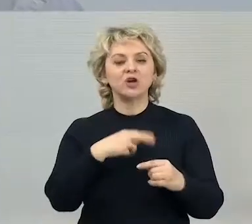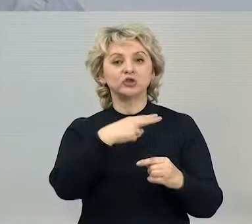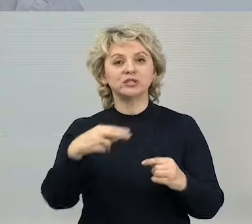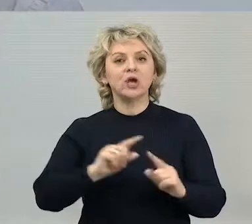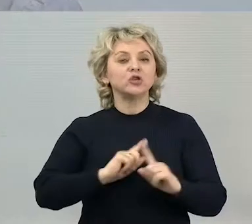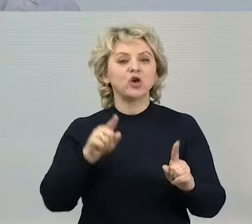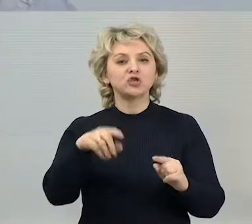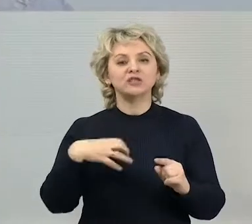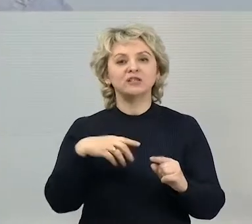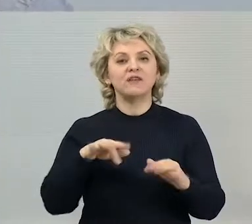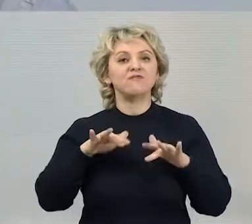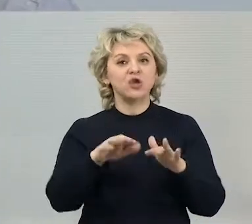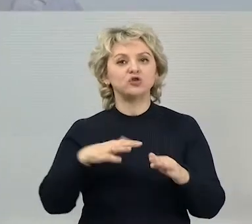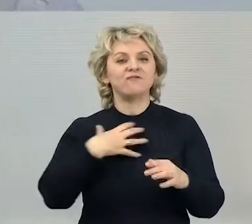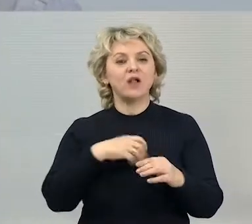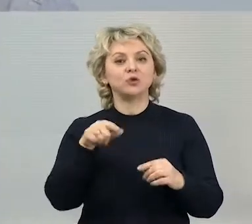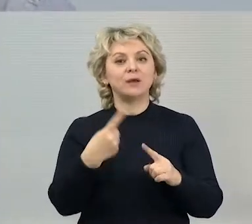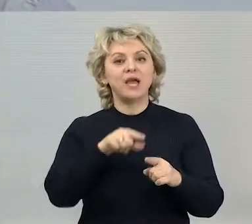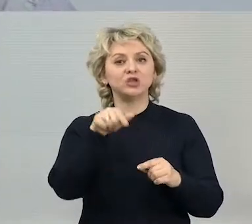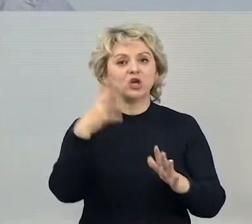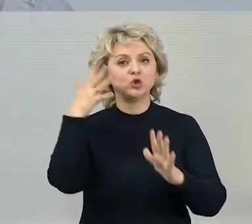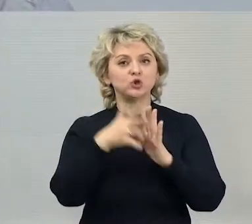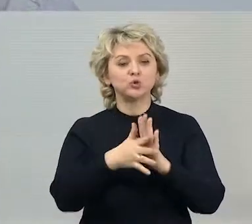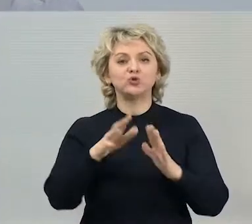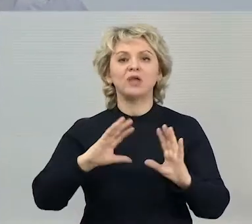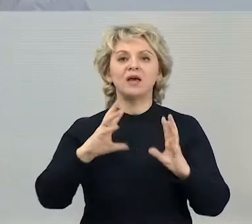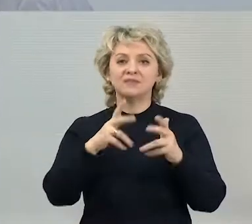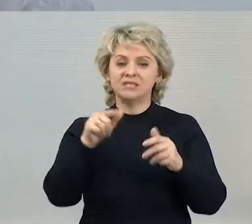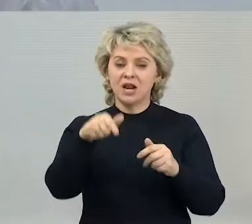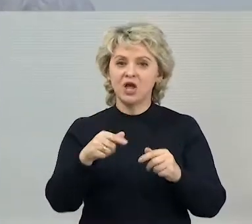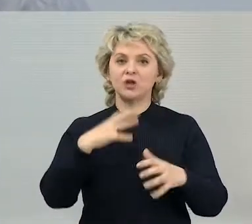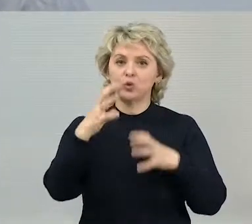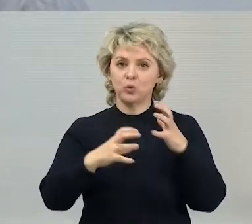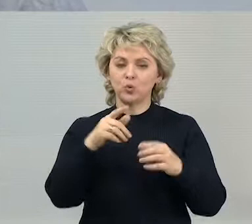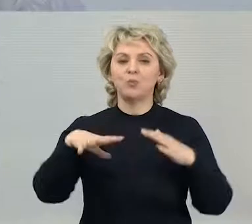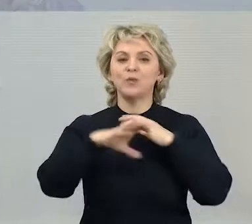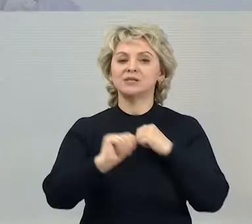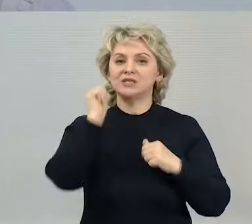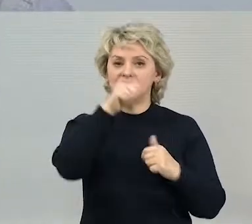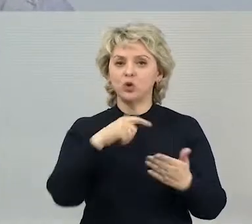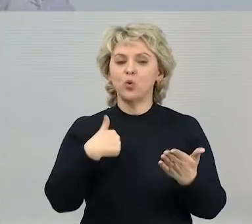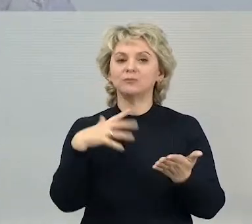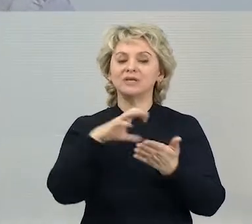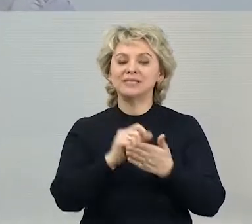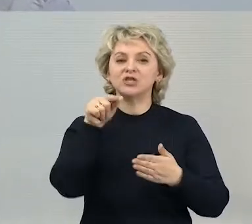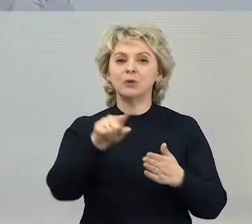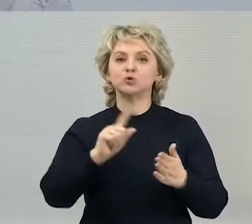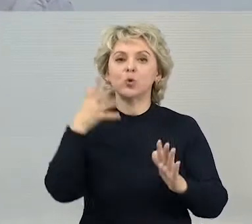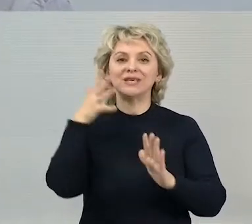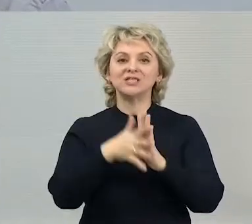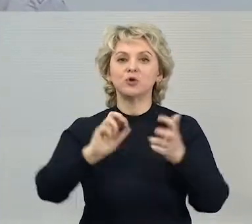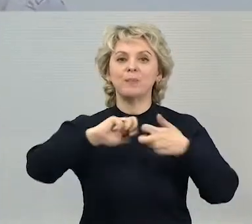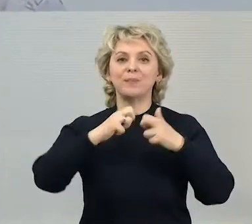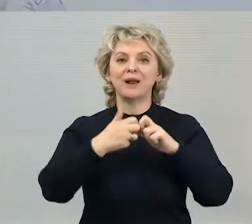неожиданная вещь волнует. Вообще-то наше дело – это изучать Вселенную. Но последний год мы занимаемся тем, что изучаем